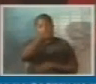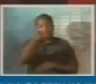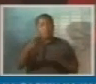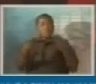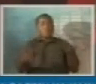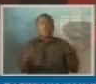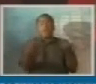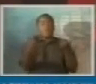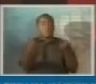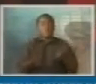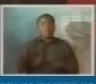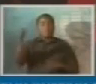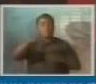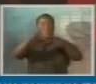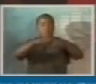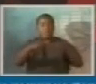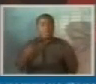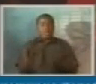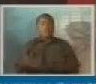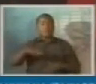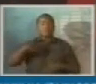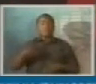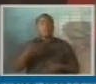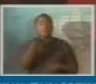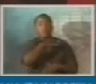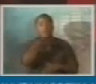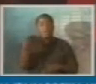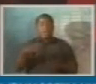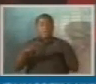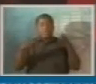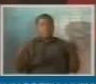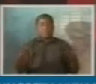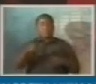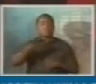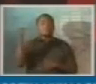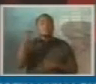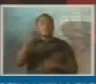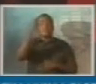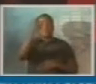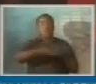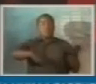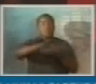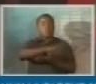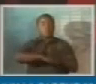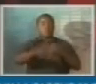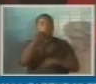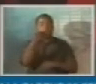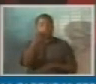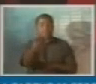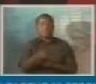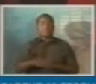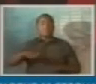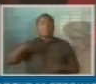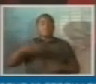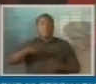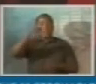Leo hii haiwezekani tuje tukae hapa tunataka kuwadanganya Watanzania. Sasa nataka niwatobolee. watu wote wanaosema